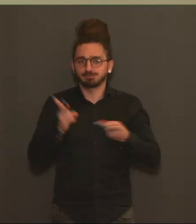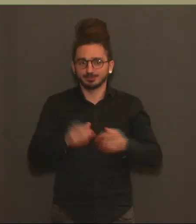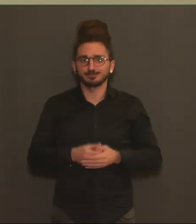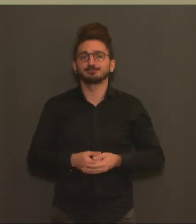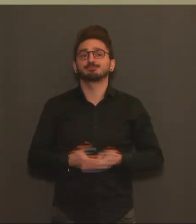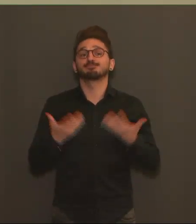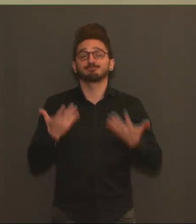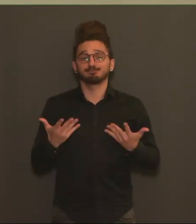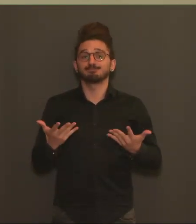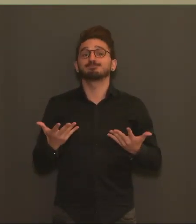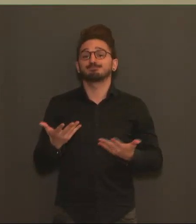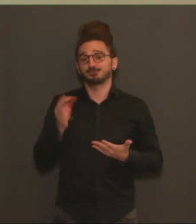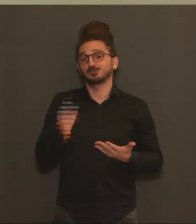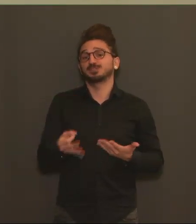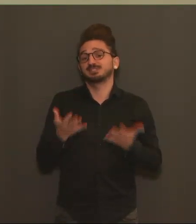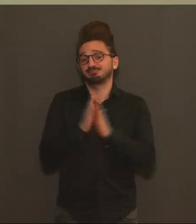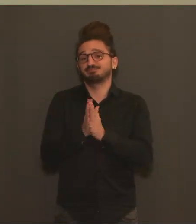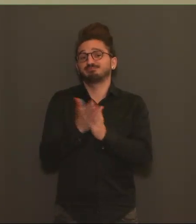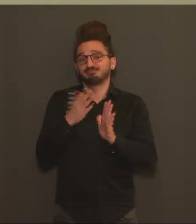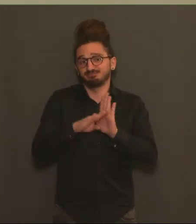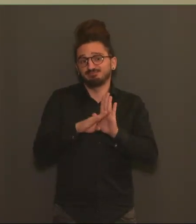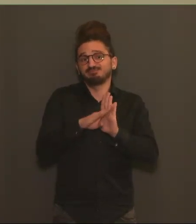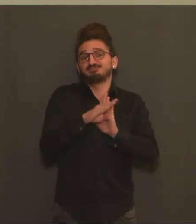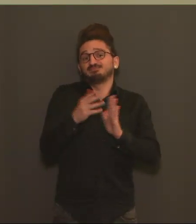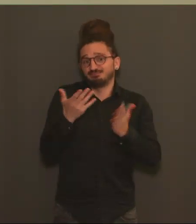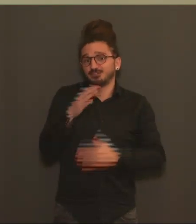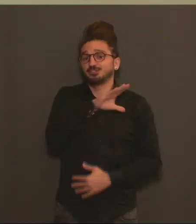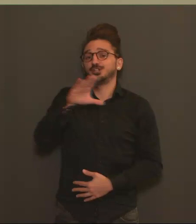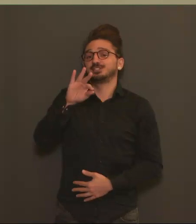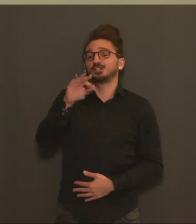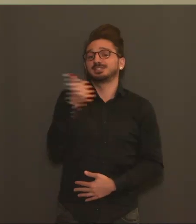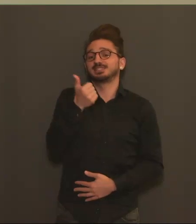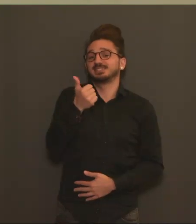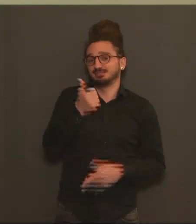moyenne de 156 nouvelles hospitalisations par jour sur les 7